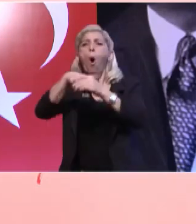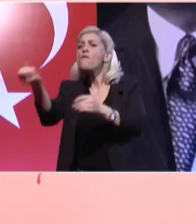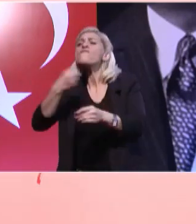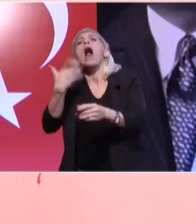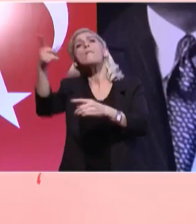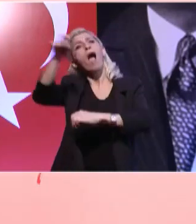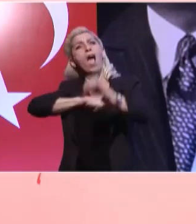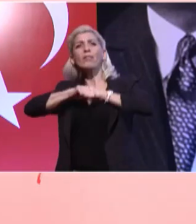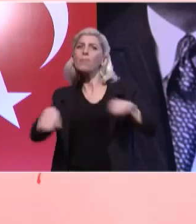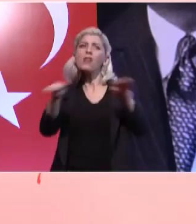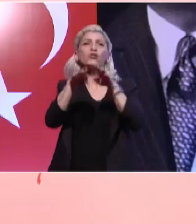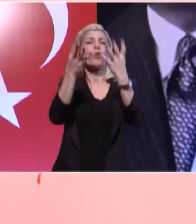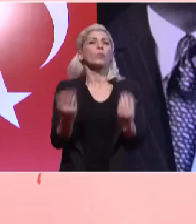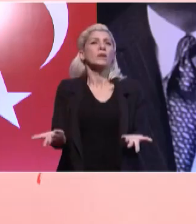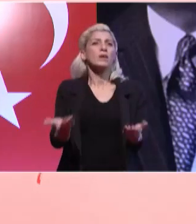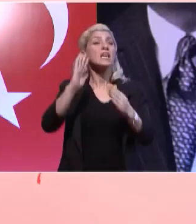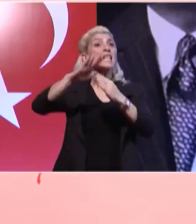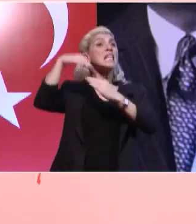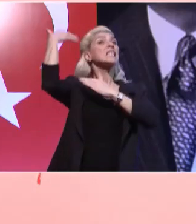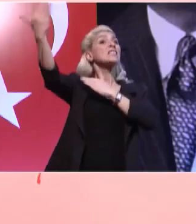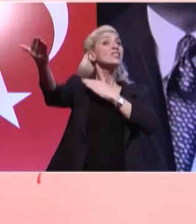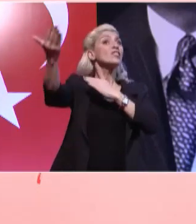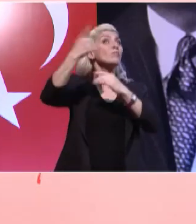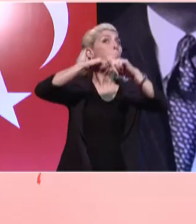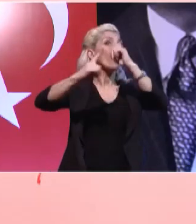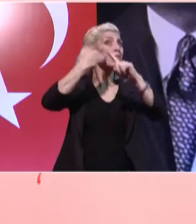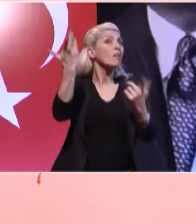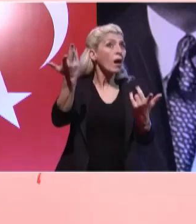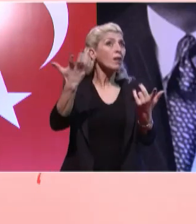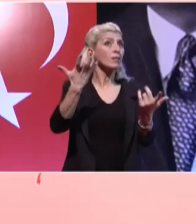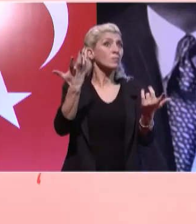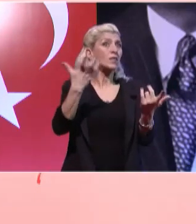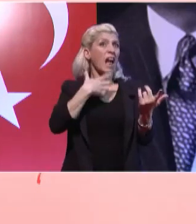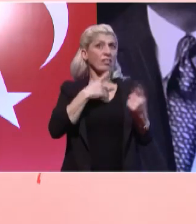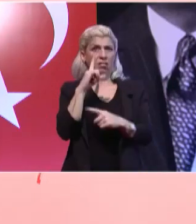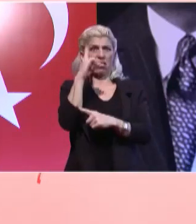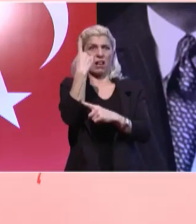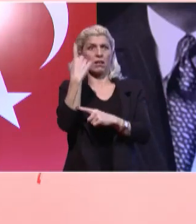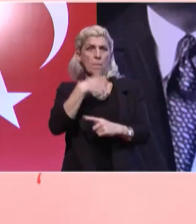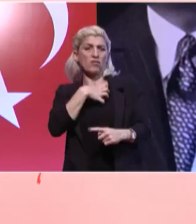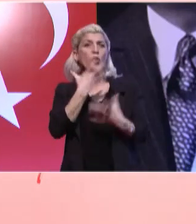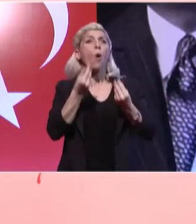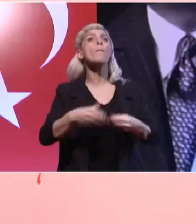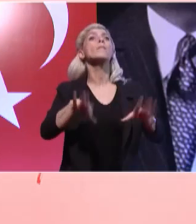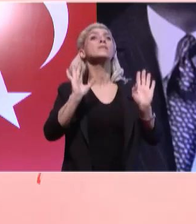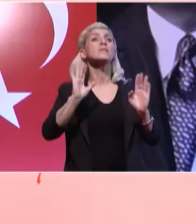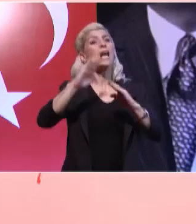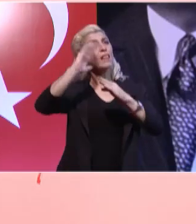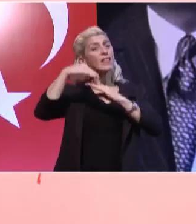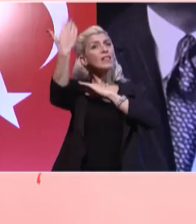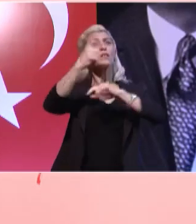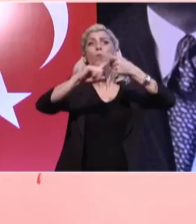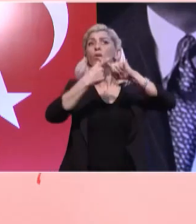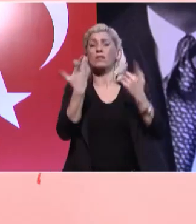görmeli. Dış politika milli olmalı. Bir kişinin hırslarına egemen olan bir dış politika